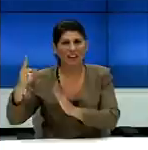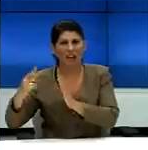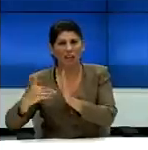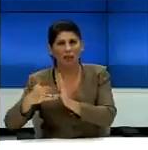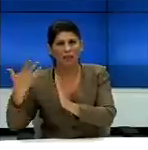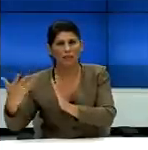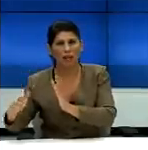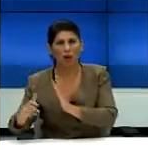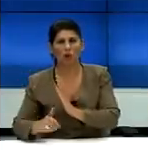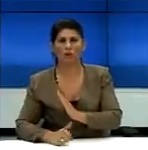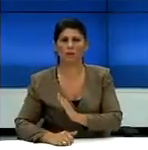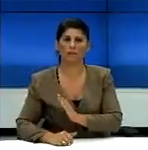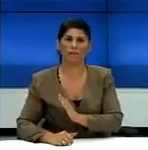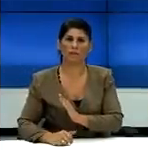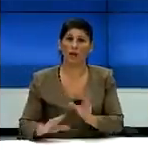11.500.